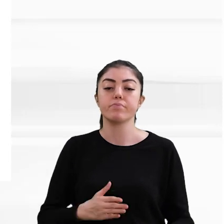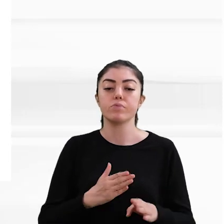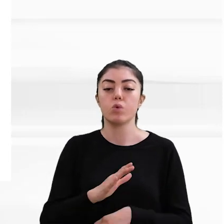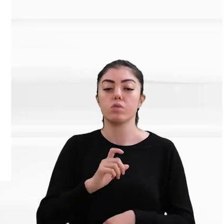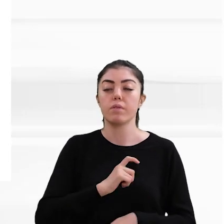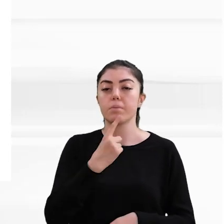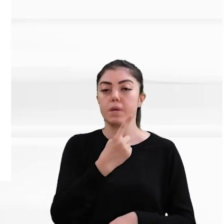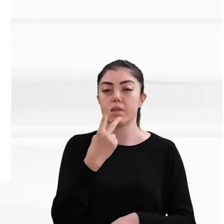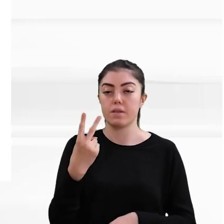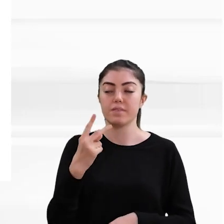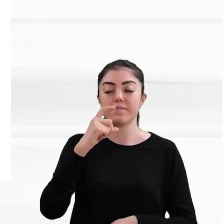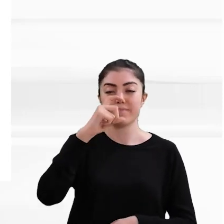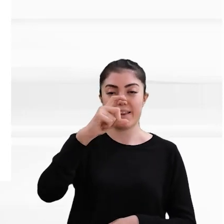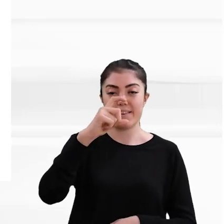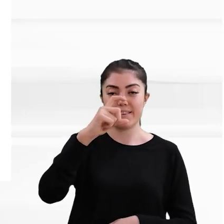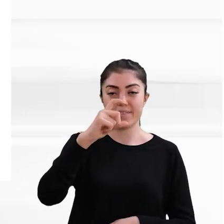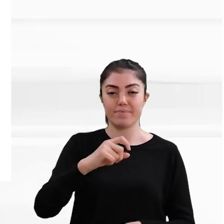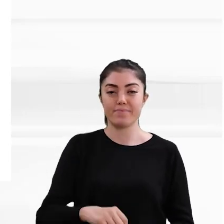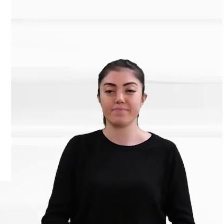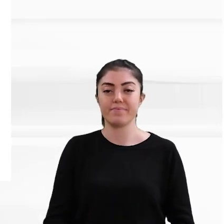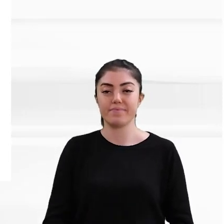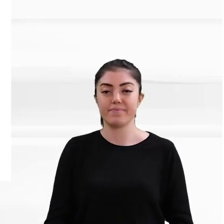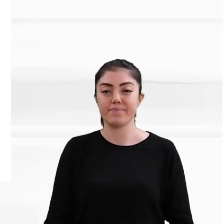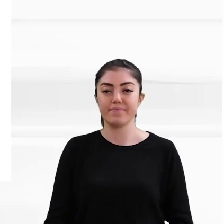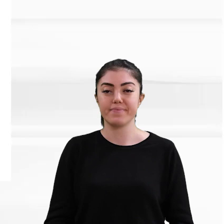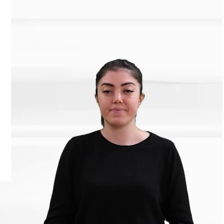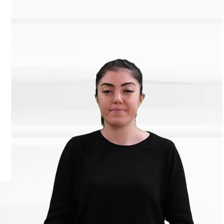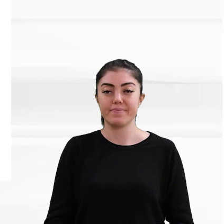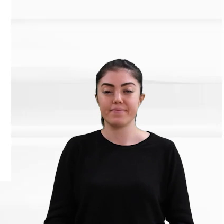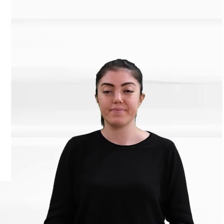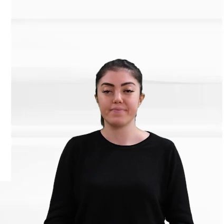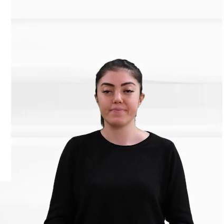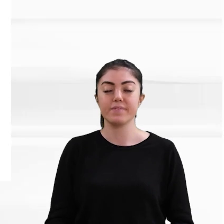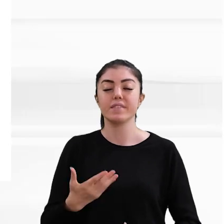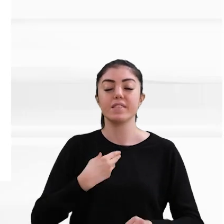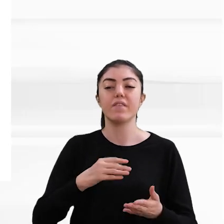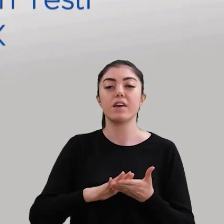olayı gerçekleşmez. Cevabımız 1 ve 2 C seçeneği